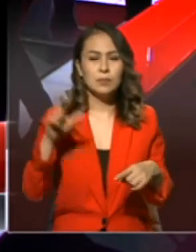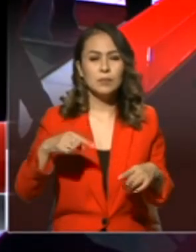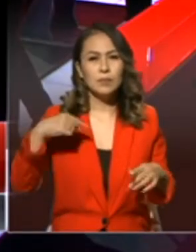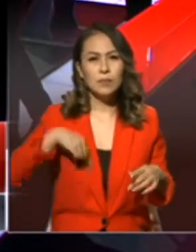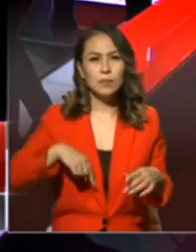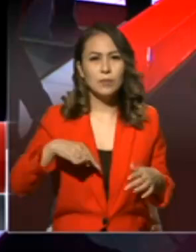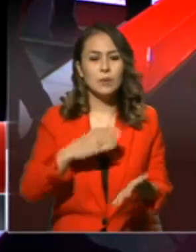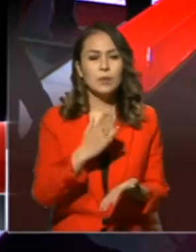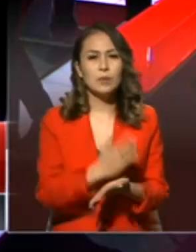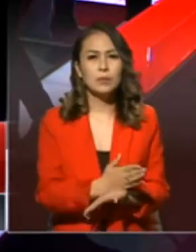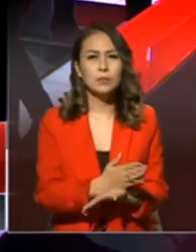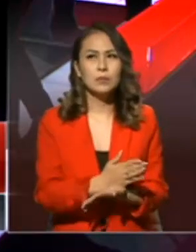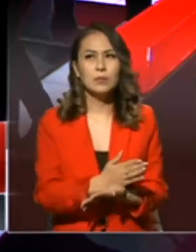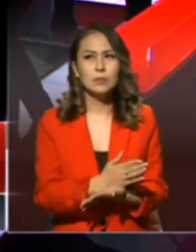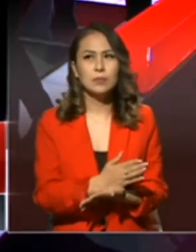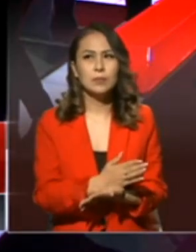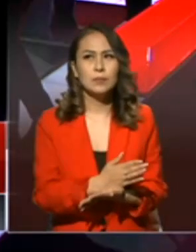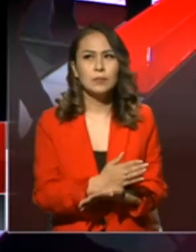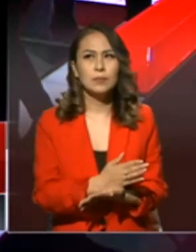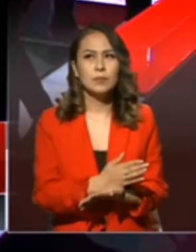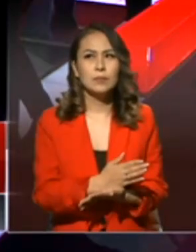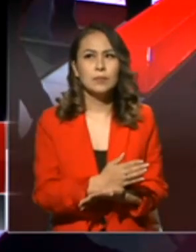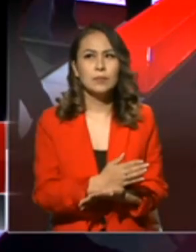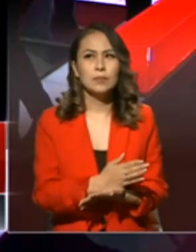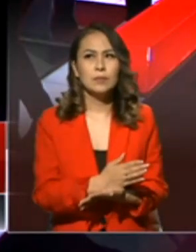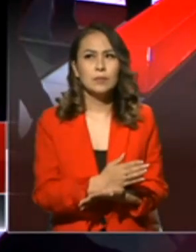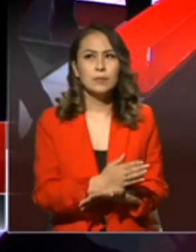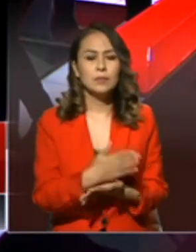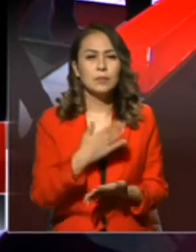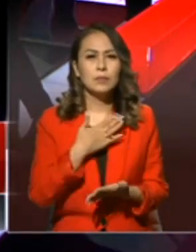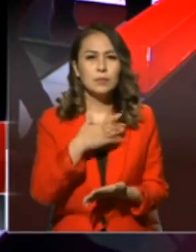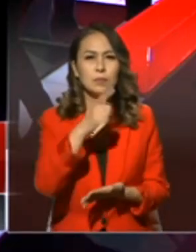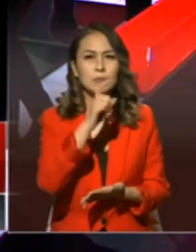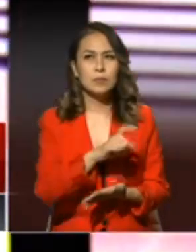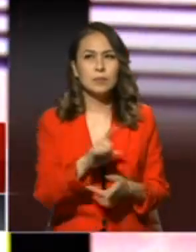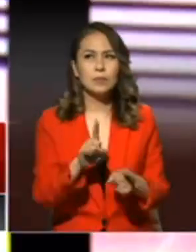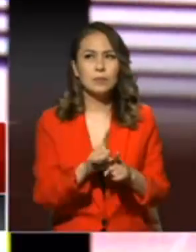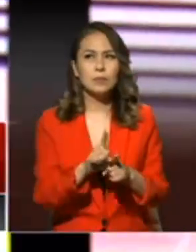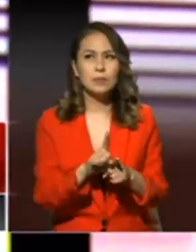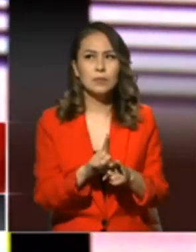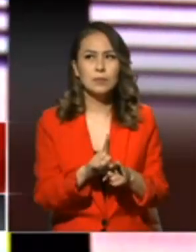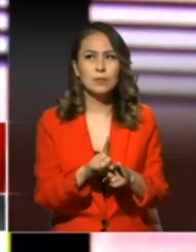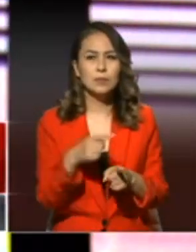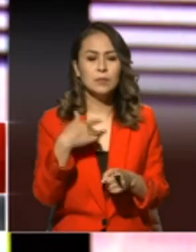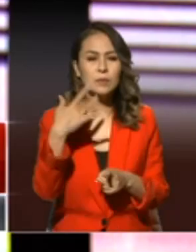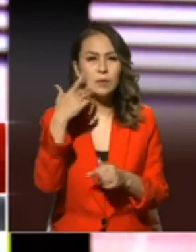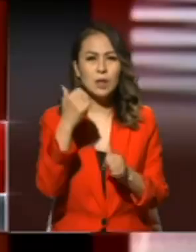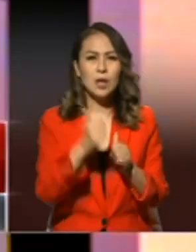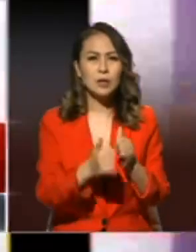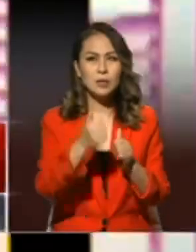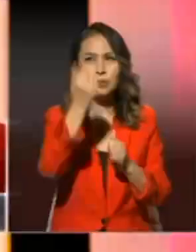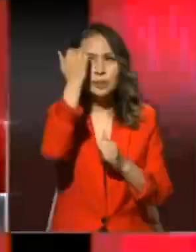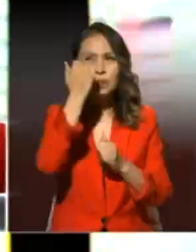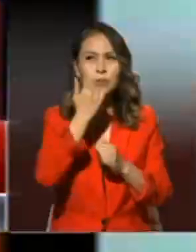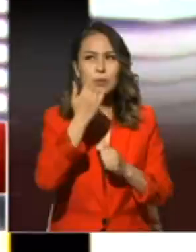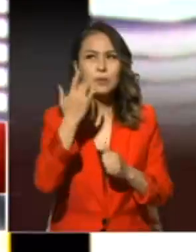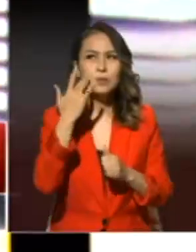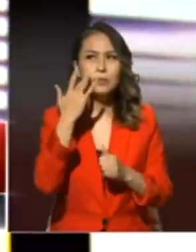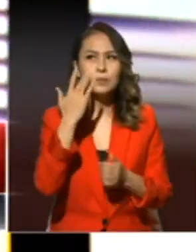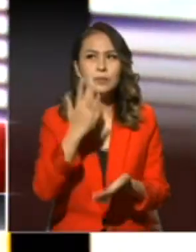иә, ағзасында өмір сүре береді. Мысалы, мен өз донорымды ма күнде рахметімді айтып тұрам. Бұл сауап болып